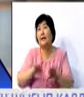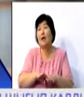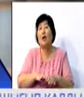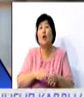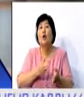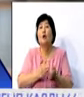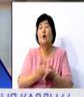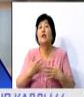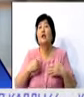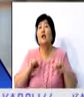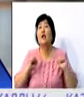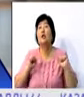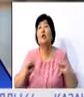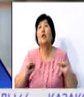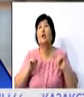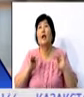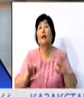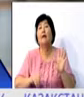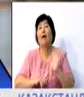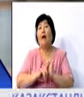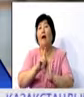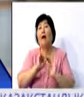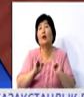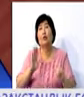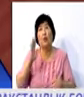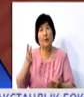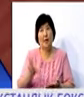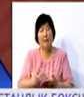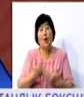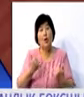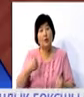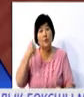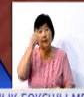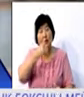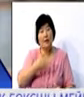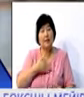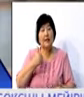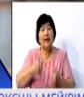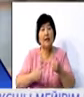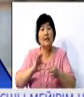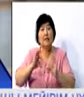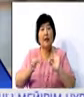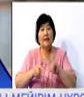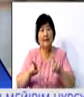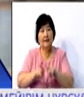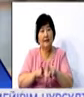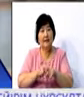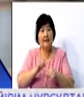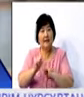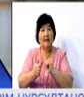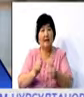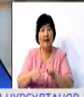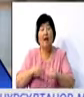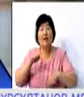жүйелі дене шынықтыру және спортпен шұғылданушылар санын арттыру болып табылады. Үстіміздегі жылы біз спартакиаданың бағдарламасына жаңадан спорт түрі